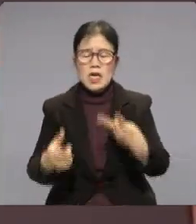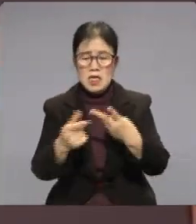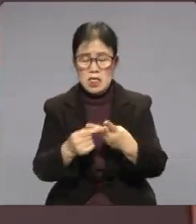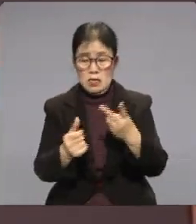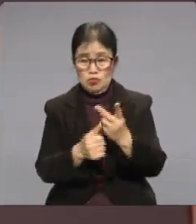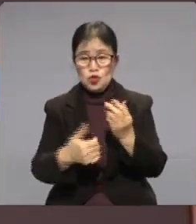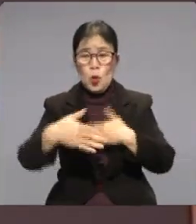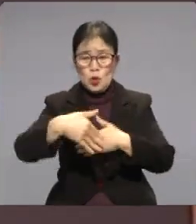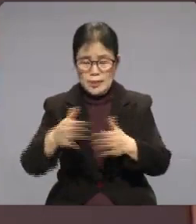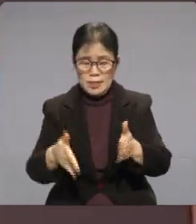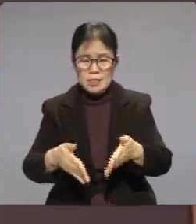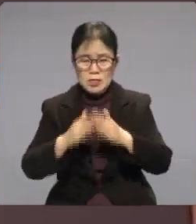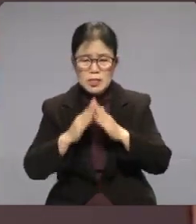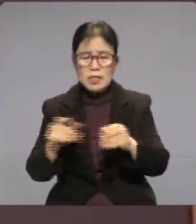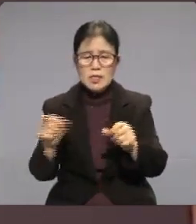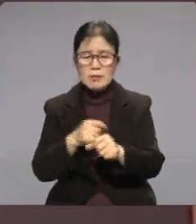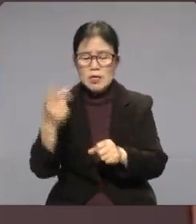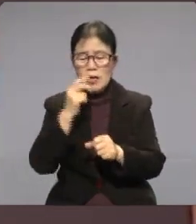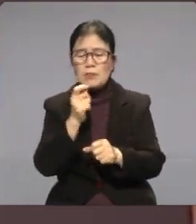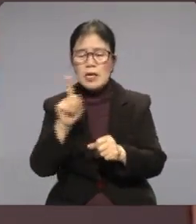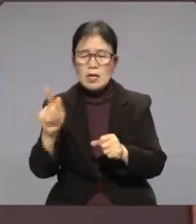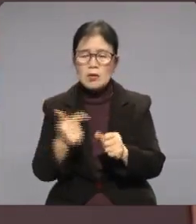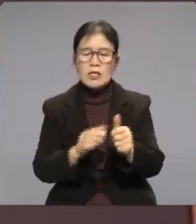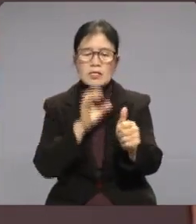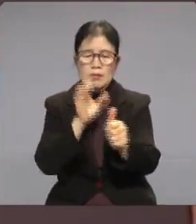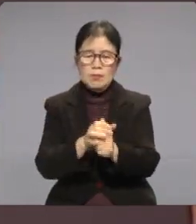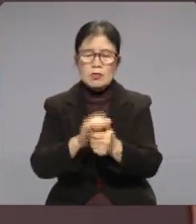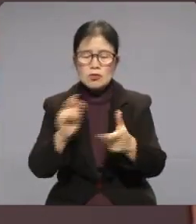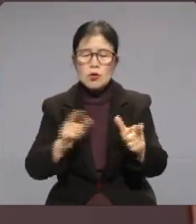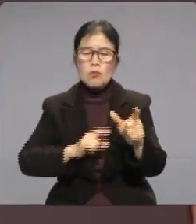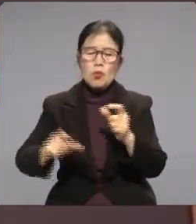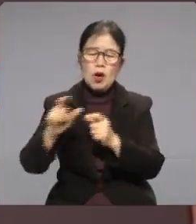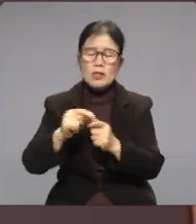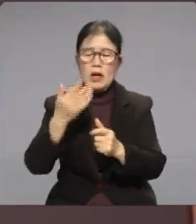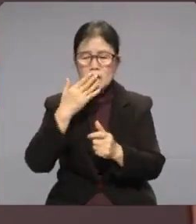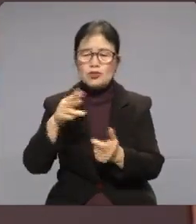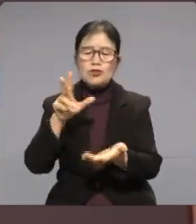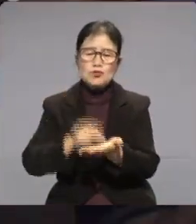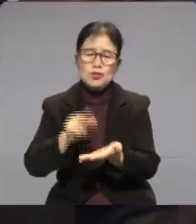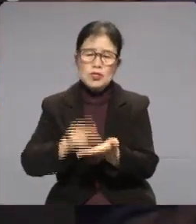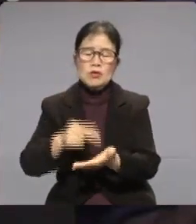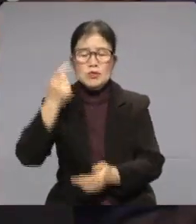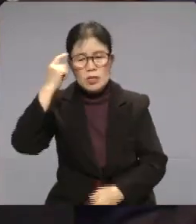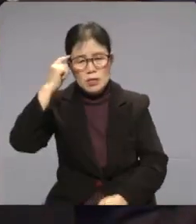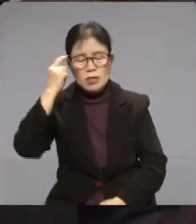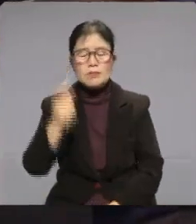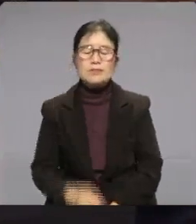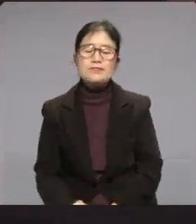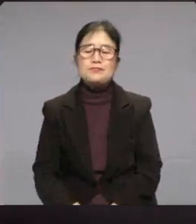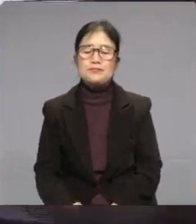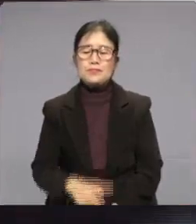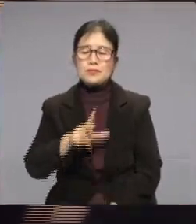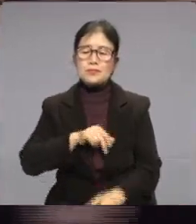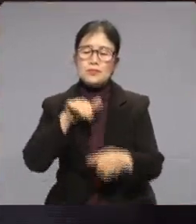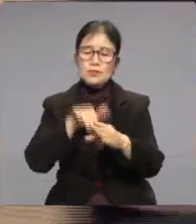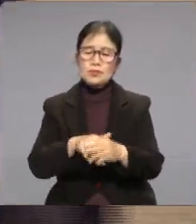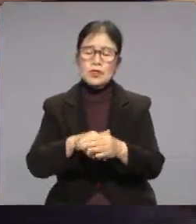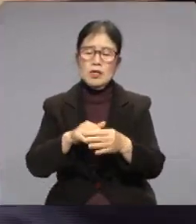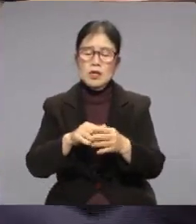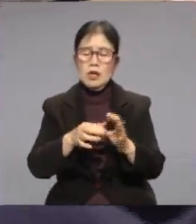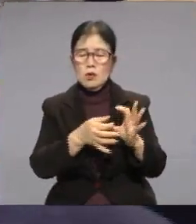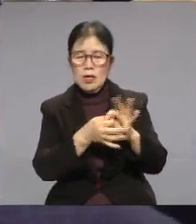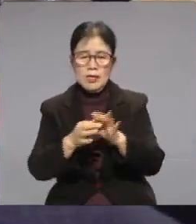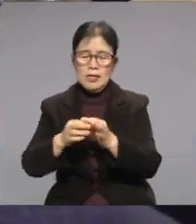설치라든가 특별감찰관 임명 등으로 보완해 나갈 수 있는 문제라고 생각합니다. 총선과 관련한 다양한